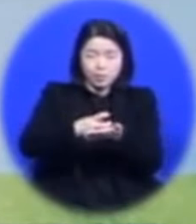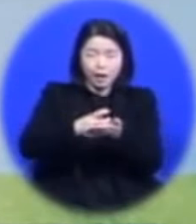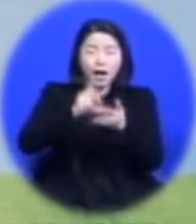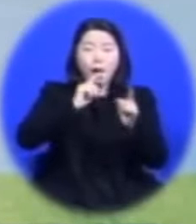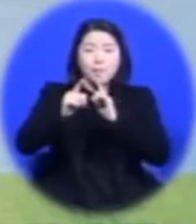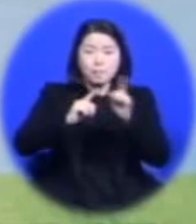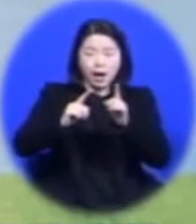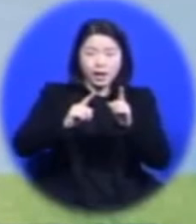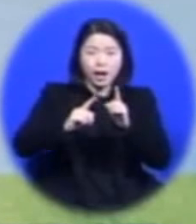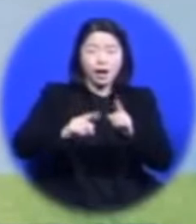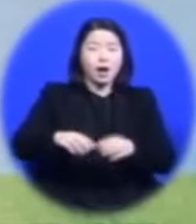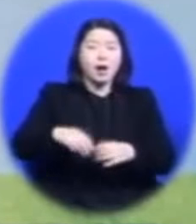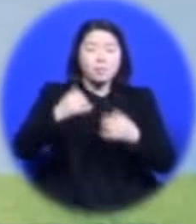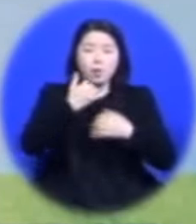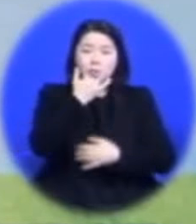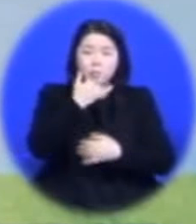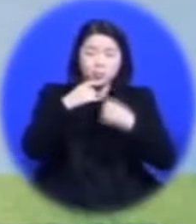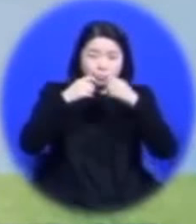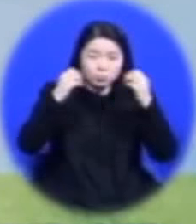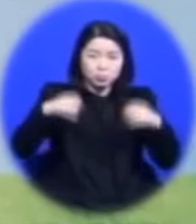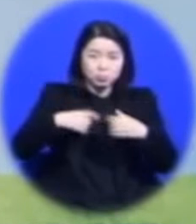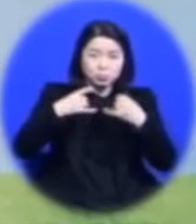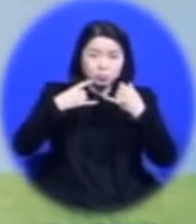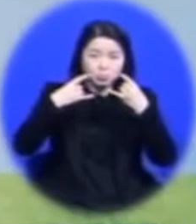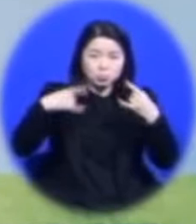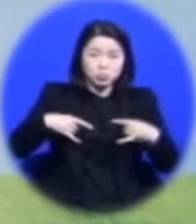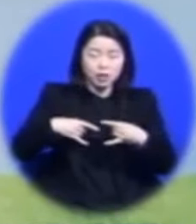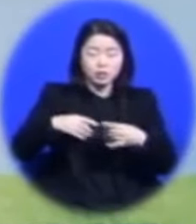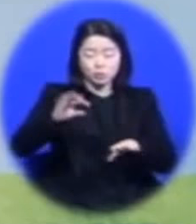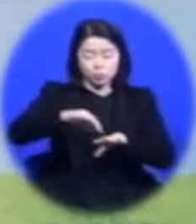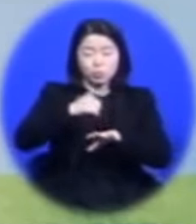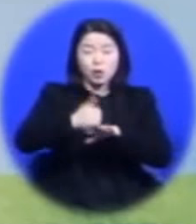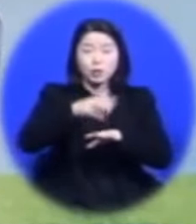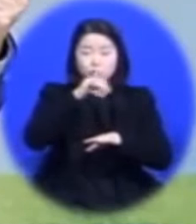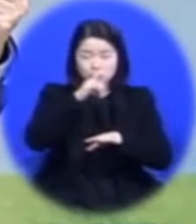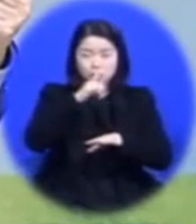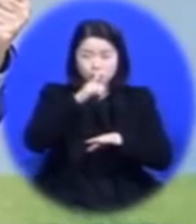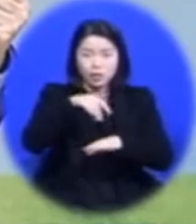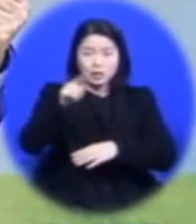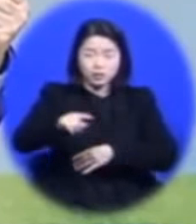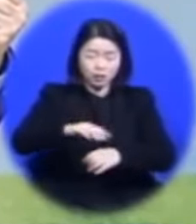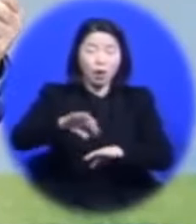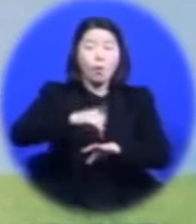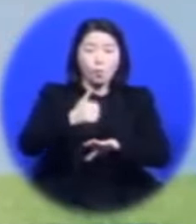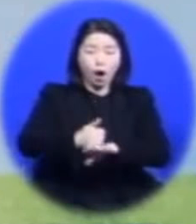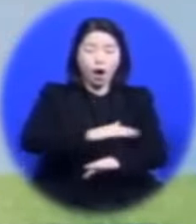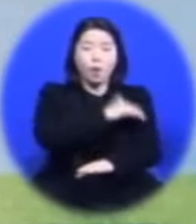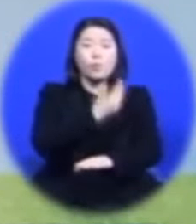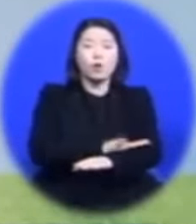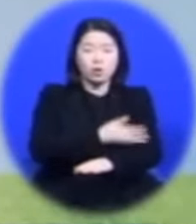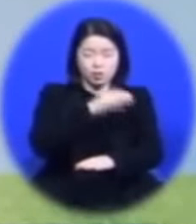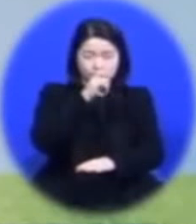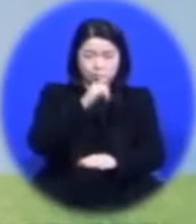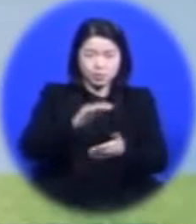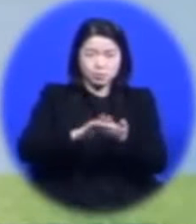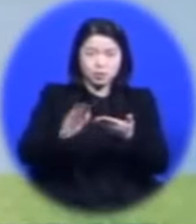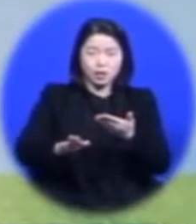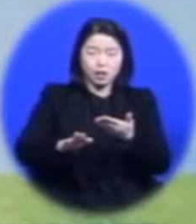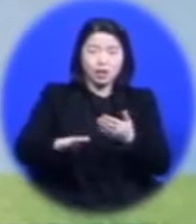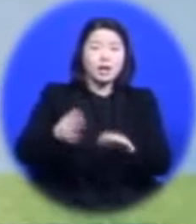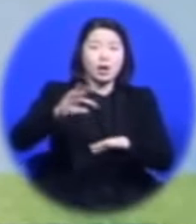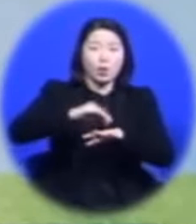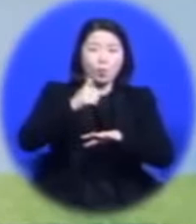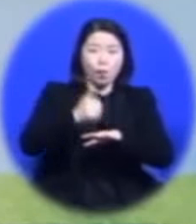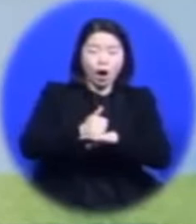말했던 프랑스 황제도 있었지요 그게 왕이에요 그게 권력입니다 왕은 사람을